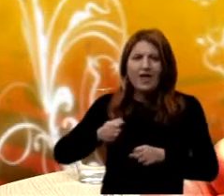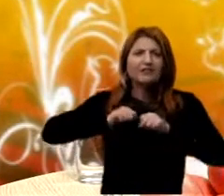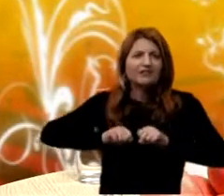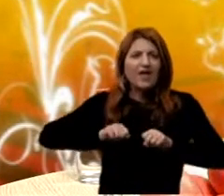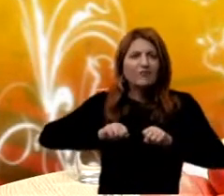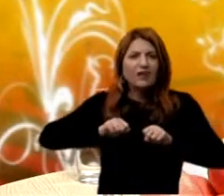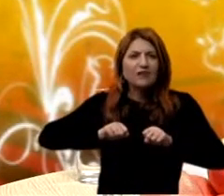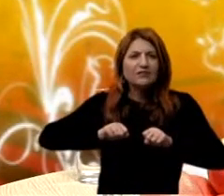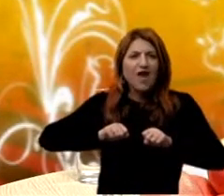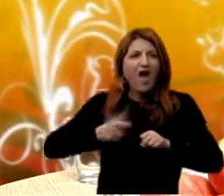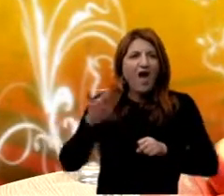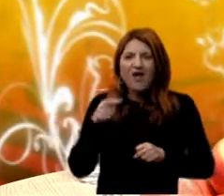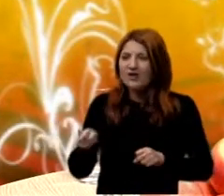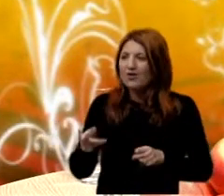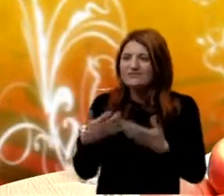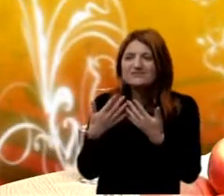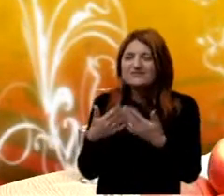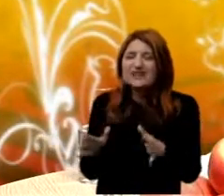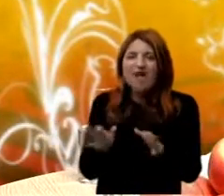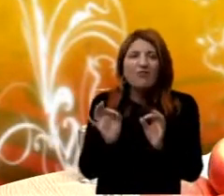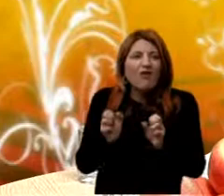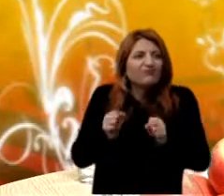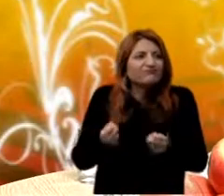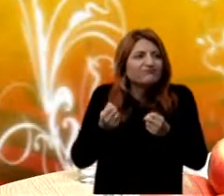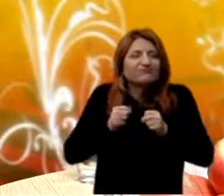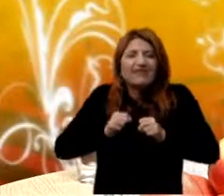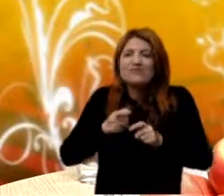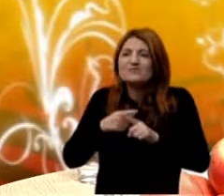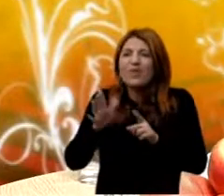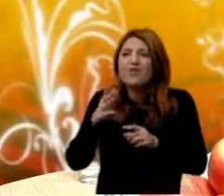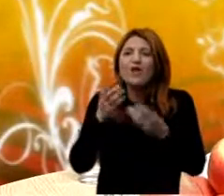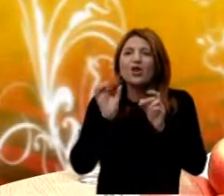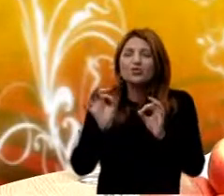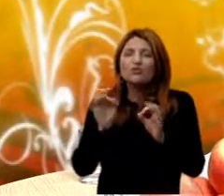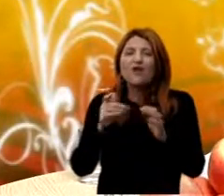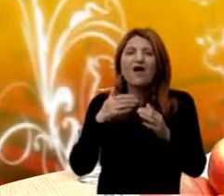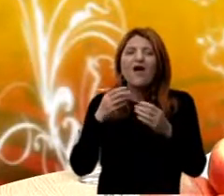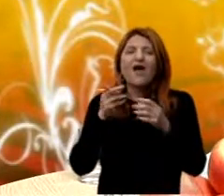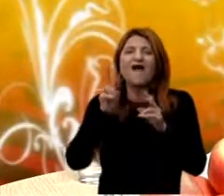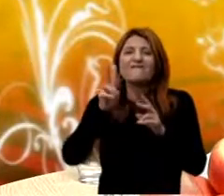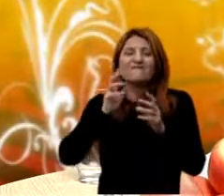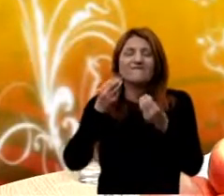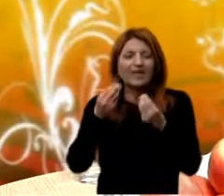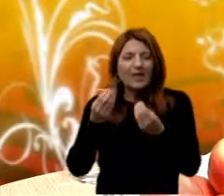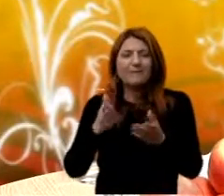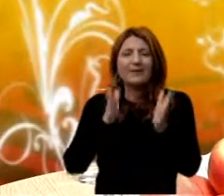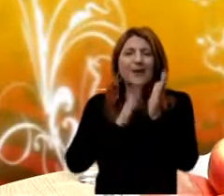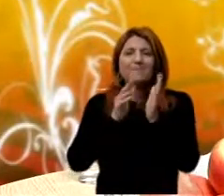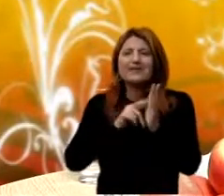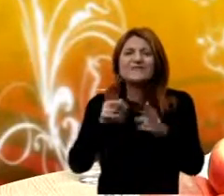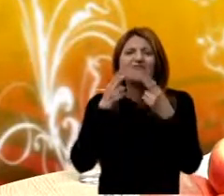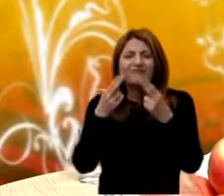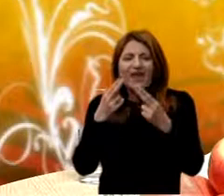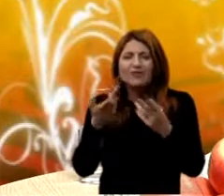ne uhranjeni. Znači slabo uhranjeni u odnosu na sastav svog tijela, vitamine, minerale, proteine i sve ono što